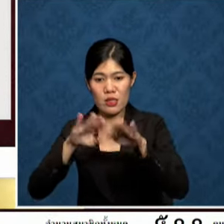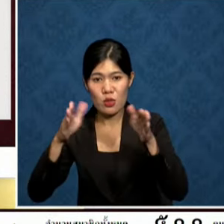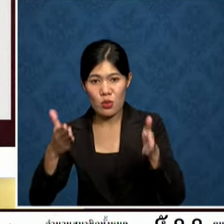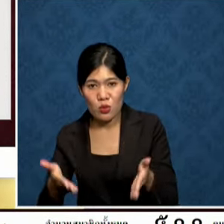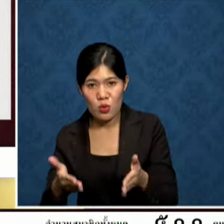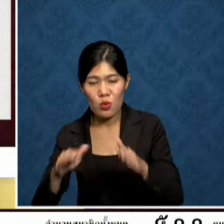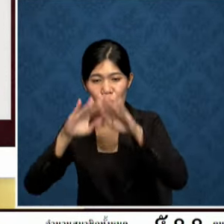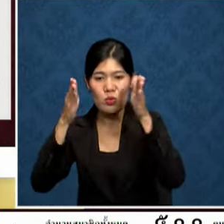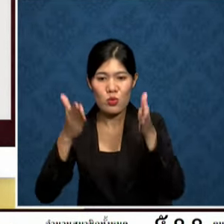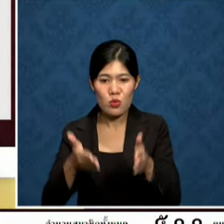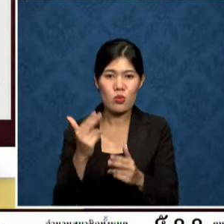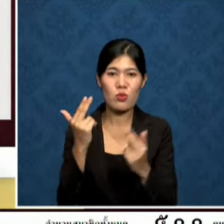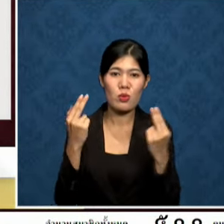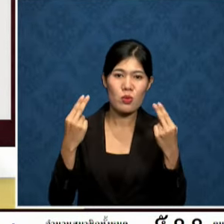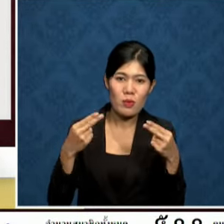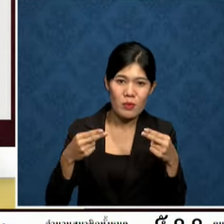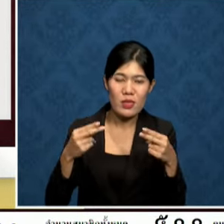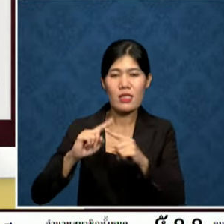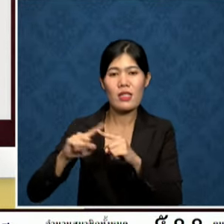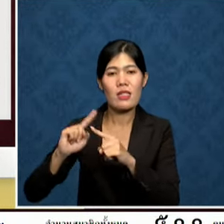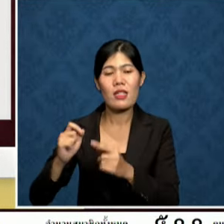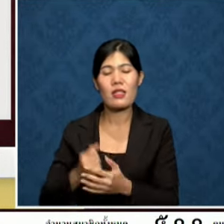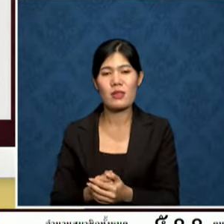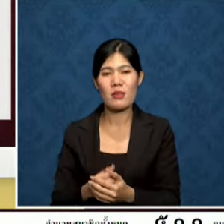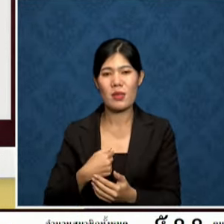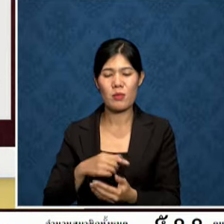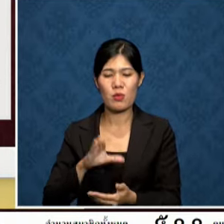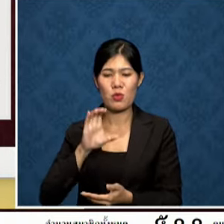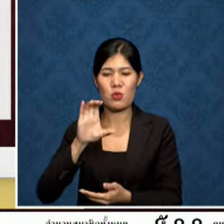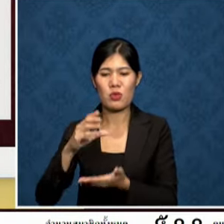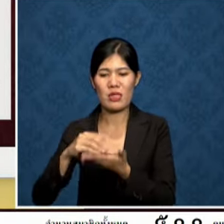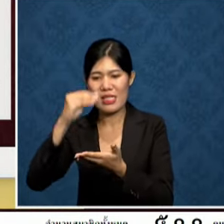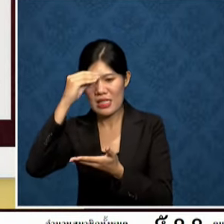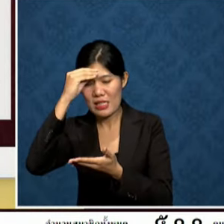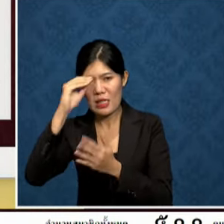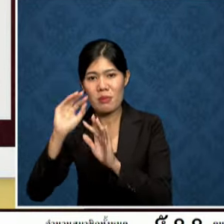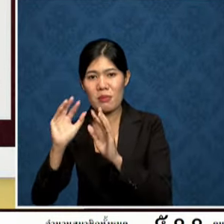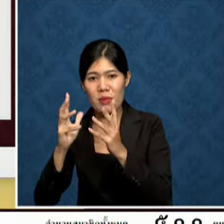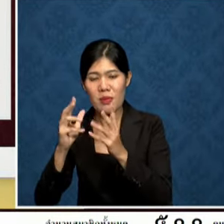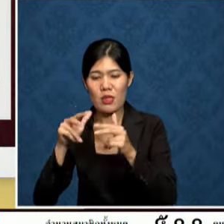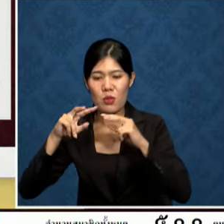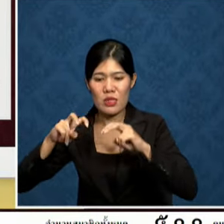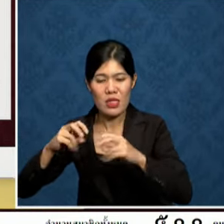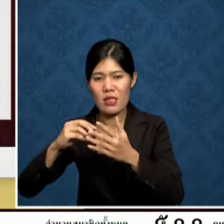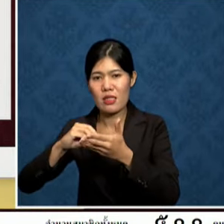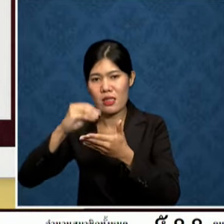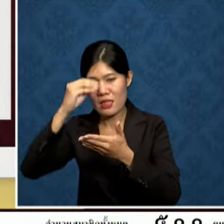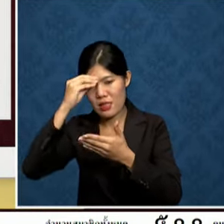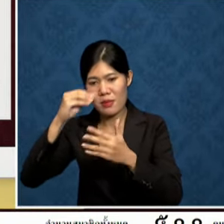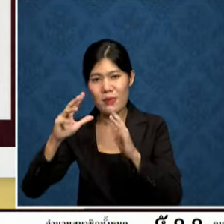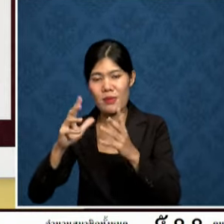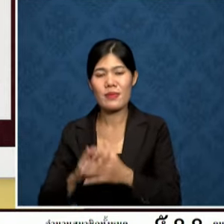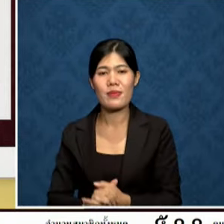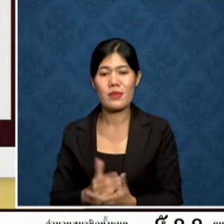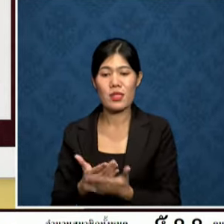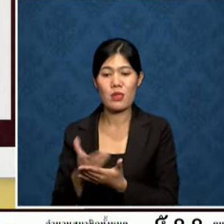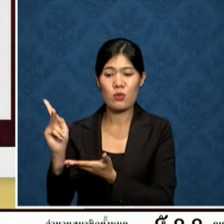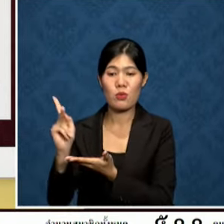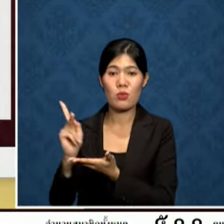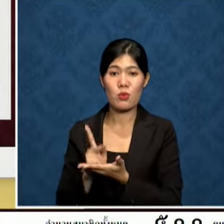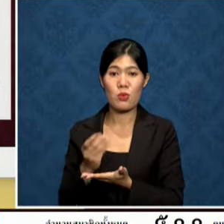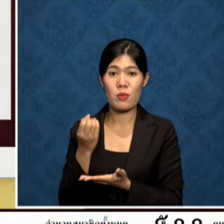ยุทโธปกรณ์ในเด็กการศึกษาหรือว่างานวิจัยเนี่ยแต่ว่าก็ยังพอใจใจชื้นอยู่ค่ะที่ว่ากู้มาเยอะเนี่ยเรายังคง